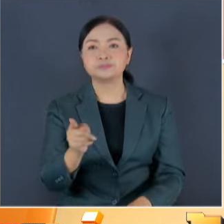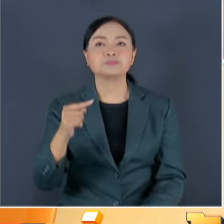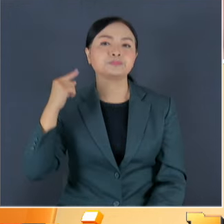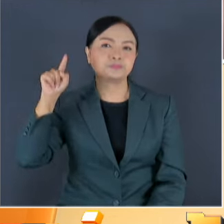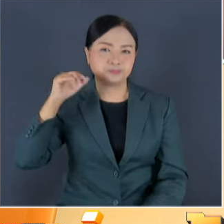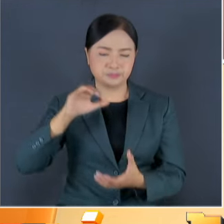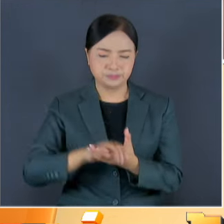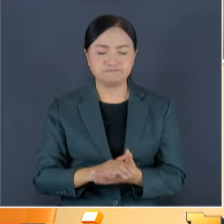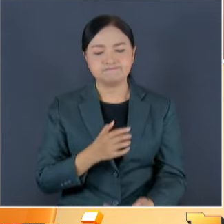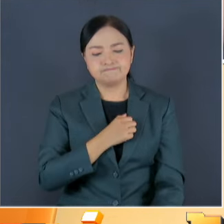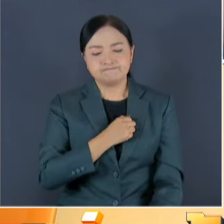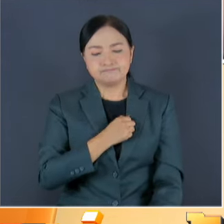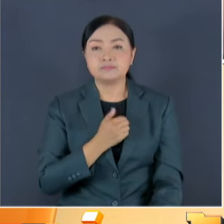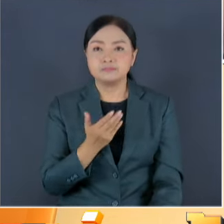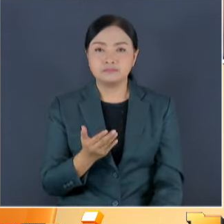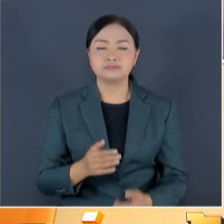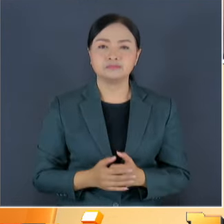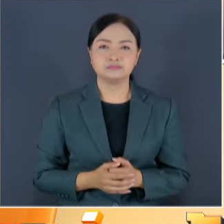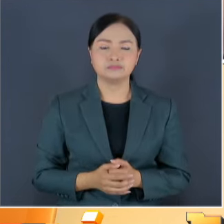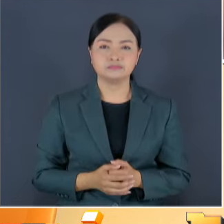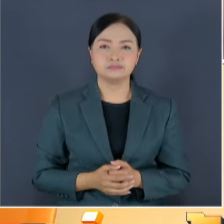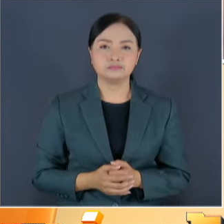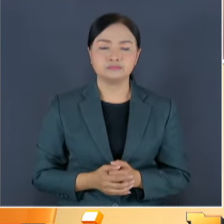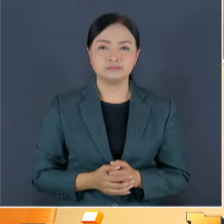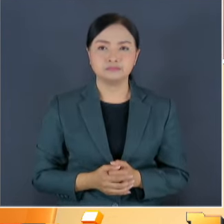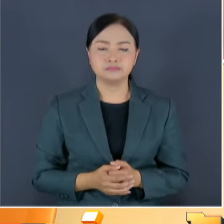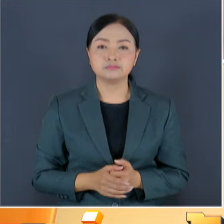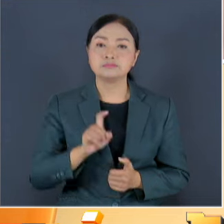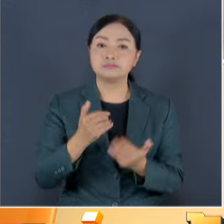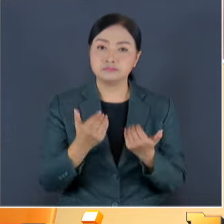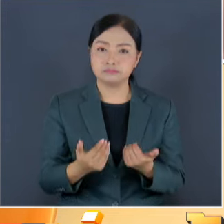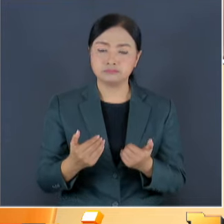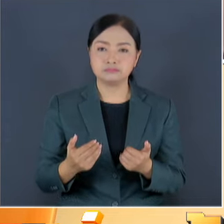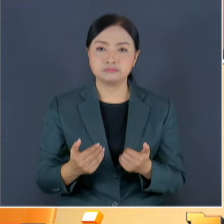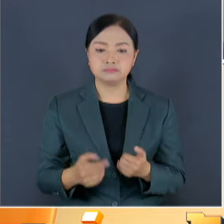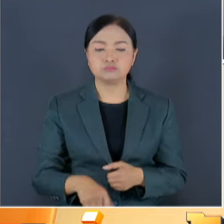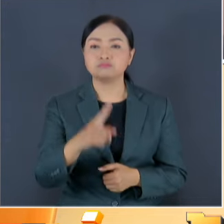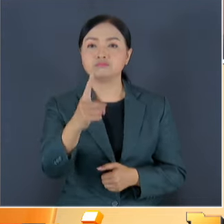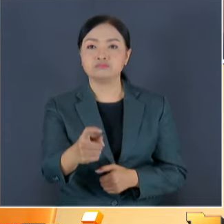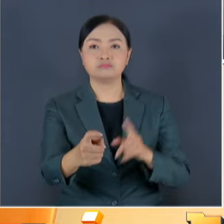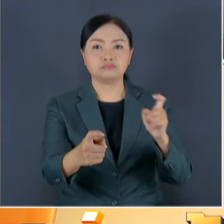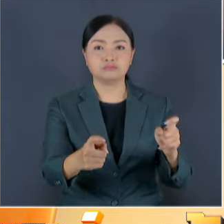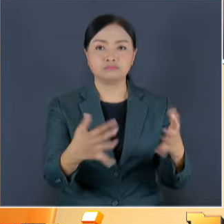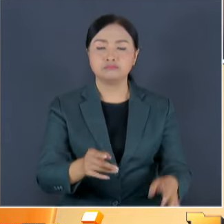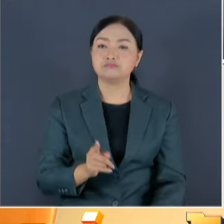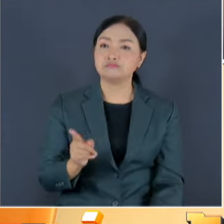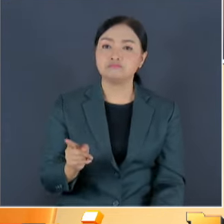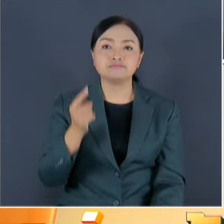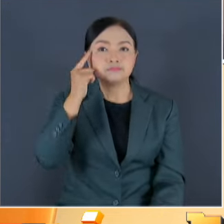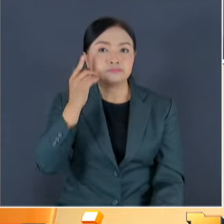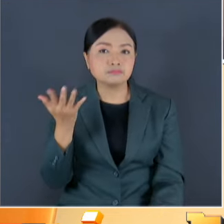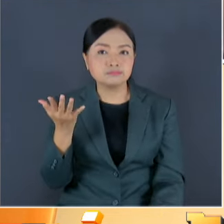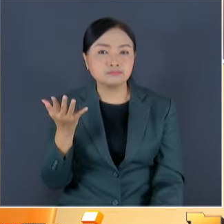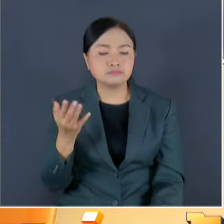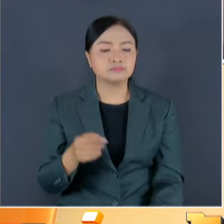จ็บช้ำน้ำใจแต่ก็ถามว่าเอออันนี้น่าสนใจตอนเนี้ยเสียชัดกับหวานเจี๊ยบเขาตายไปแล้วอ่ะแล้วคุณธารารัตน์ก็ว่าไงบ้าง คือเธ